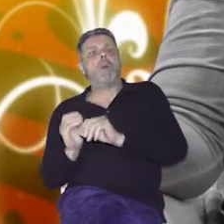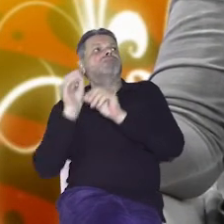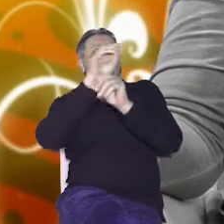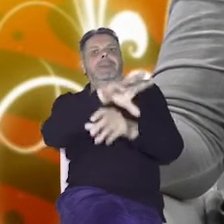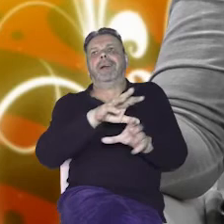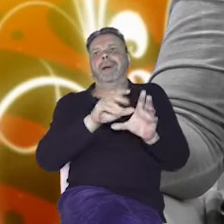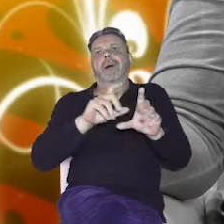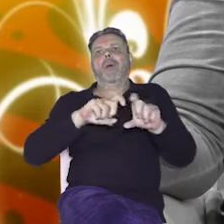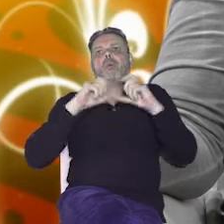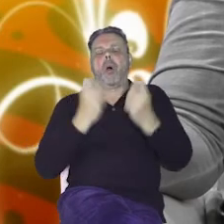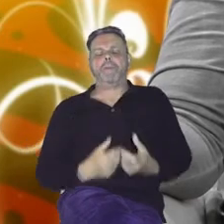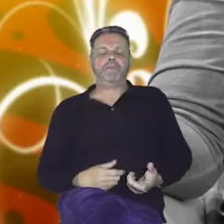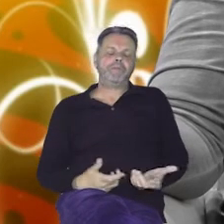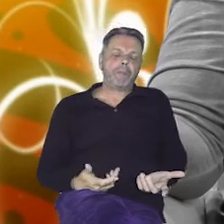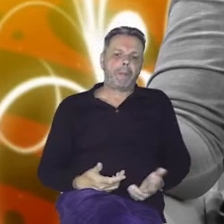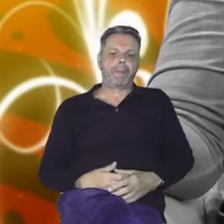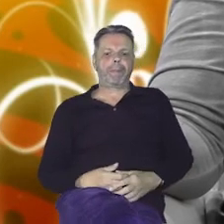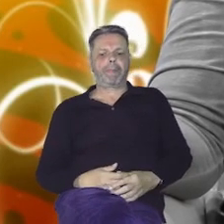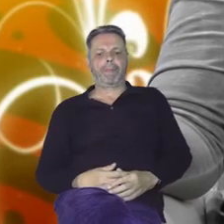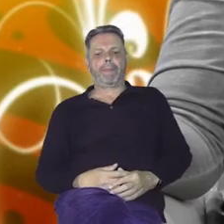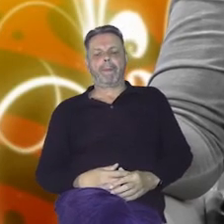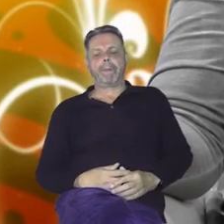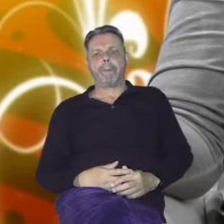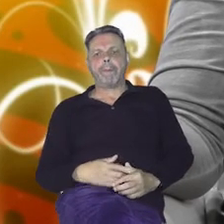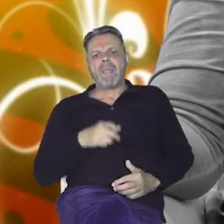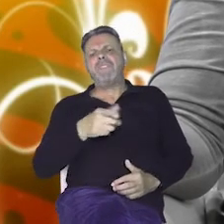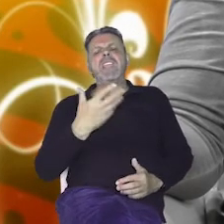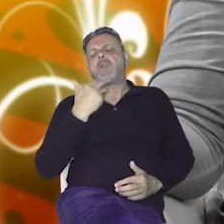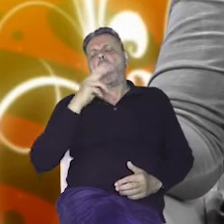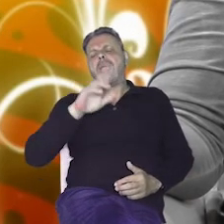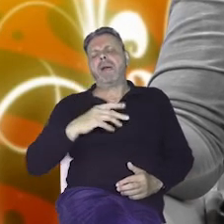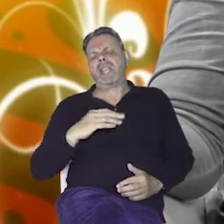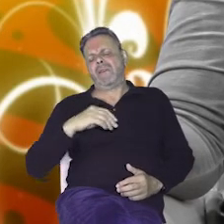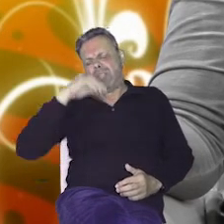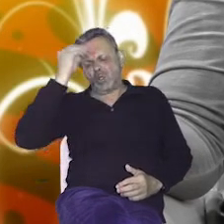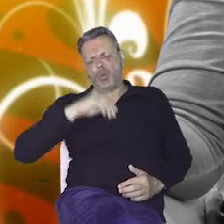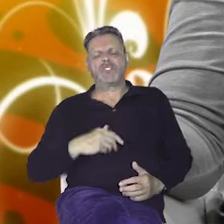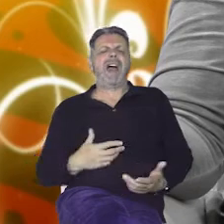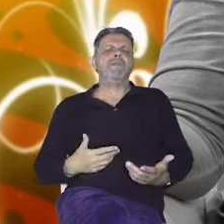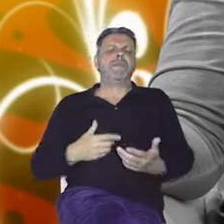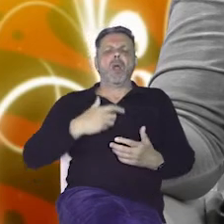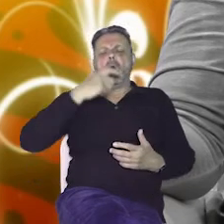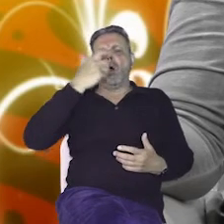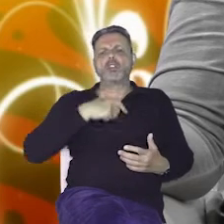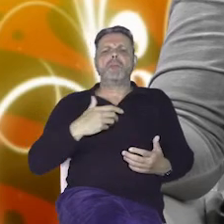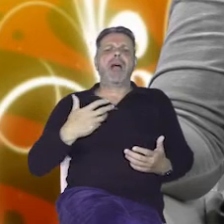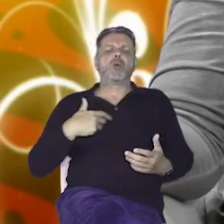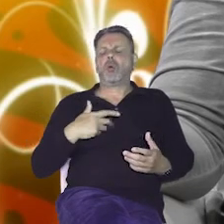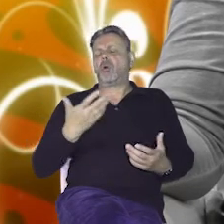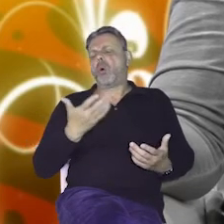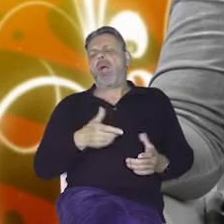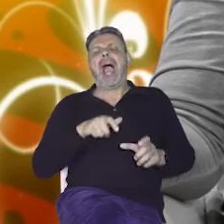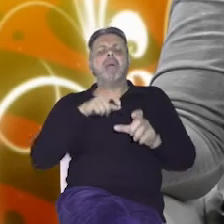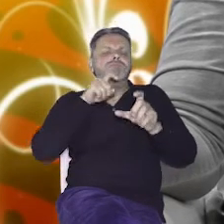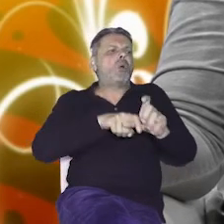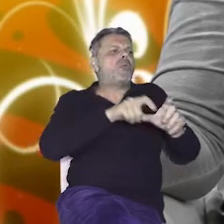toliko iskustva, sa proživljenim svojim doživljajima, sa osoba koja 20 godina kontaktira takve osobe, što bi